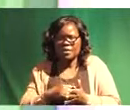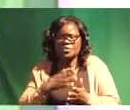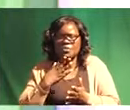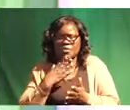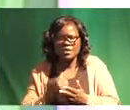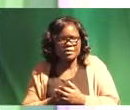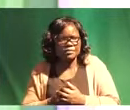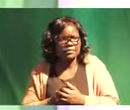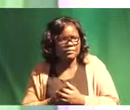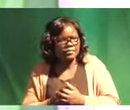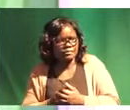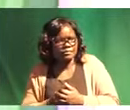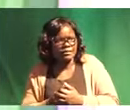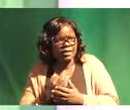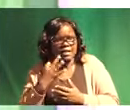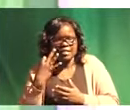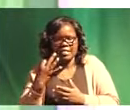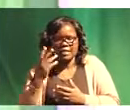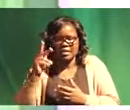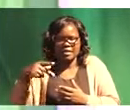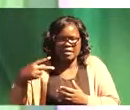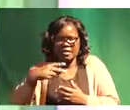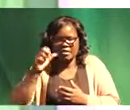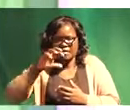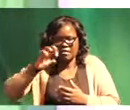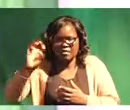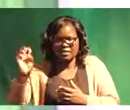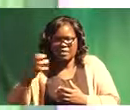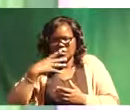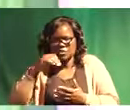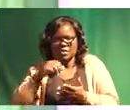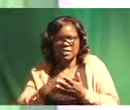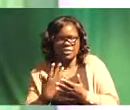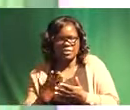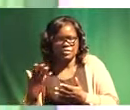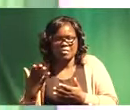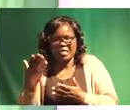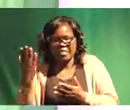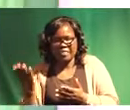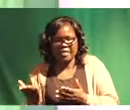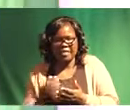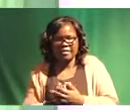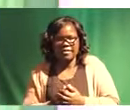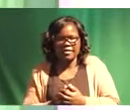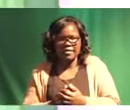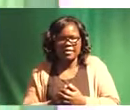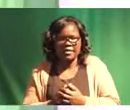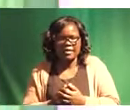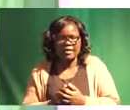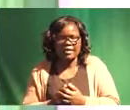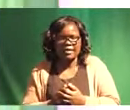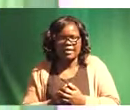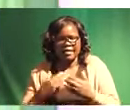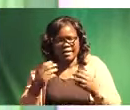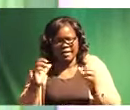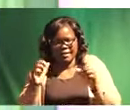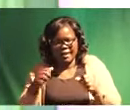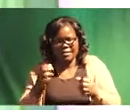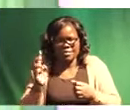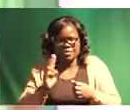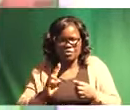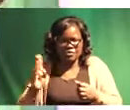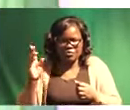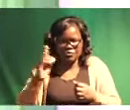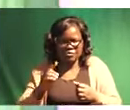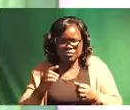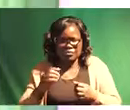mnahitaji 3 phase. Ndio zile equipment ziko hapa zipatikane ama ziweze kutumika